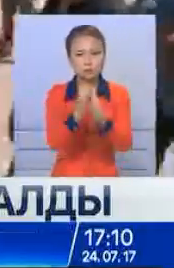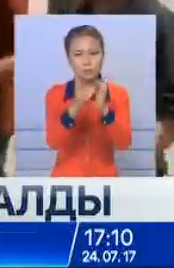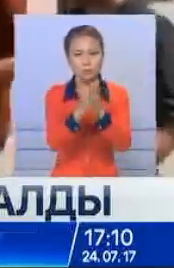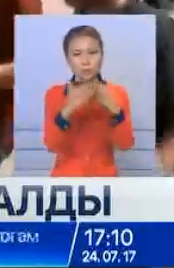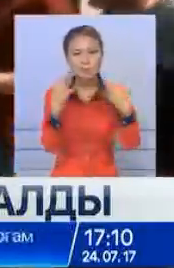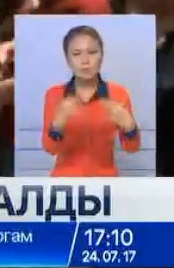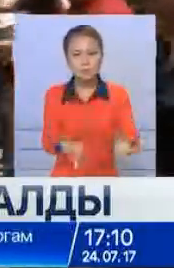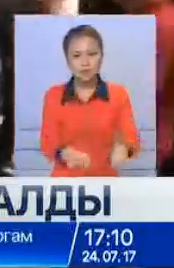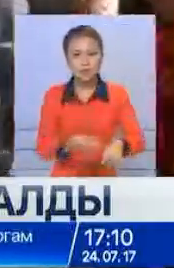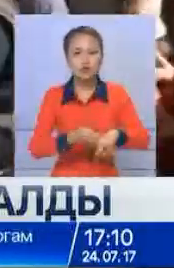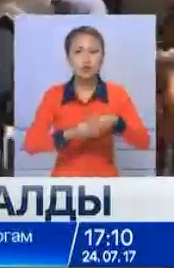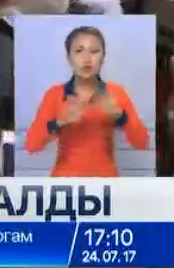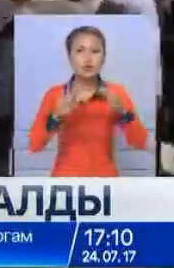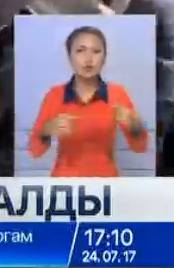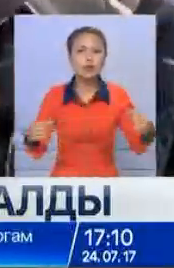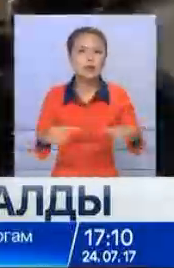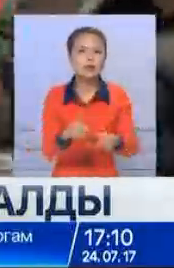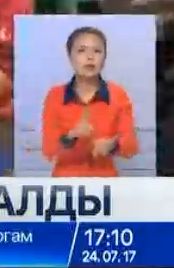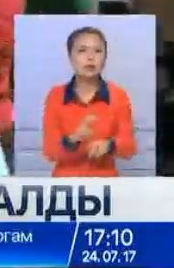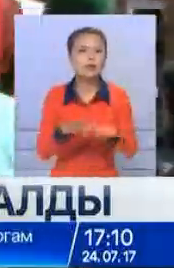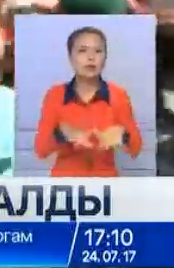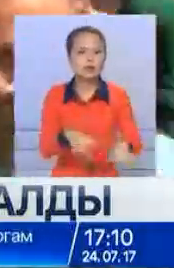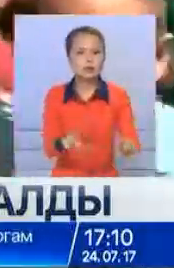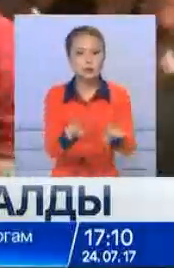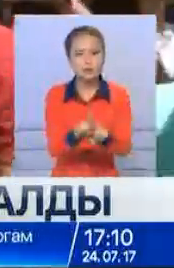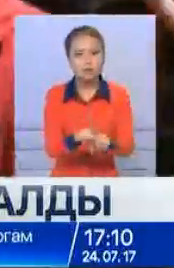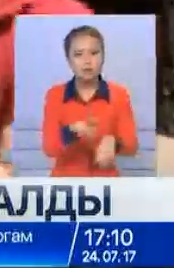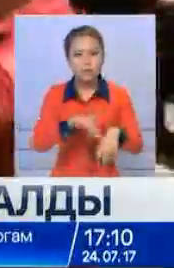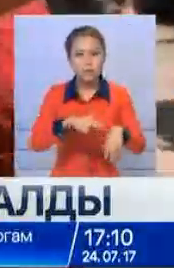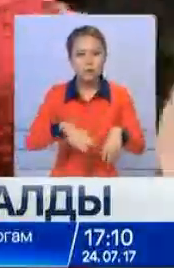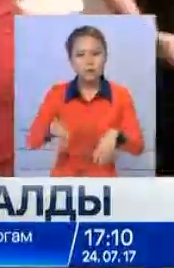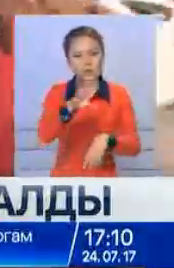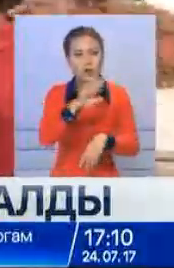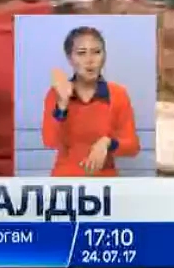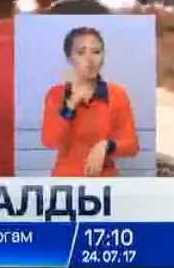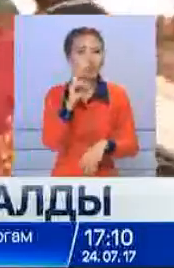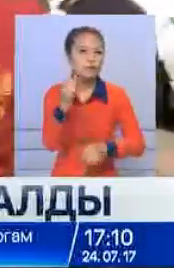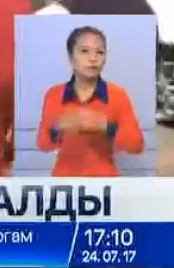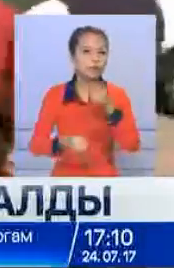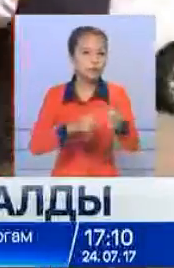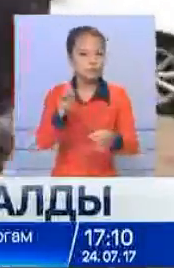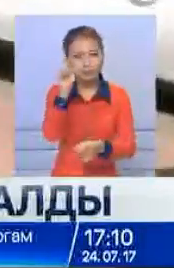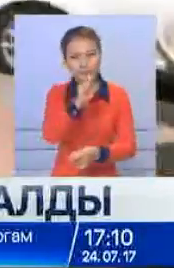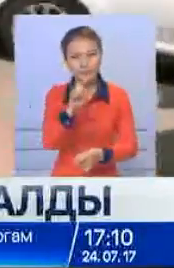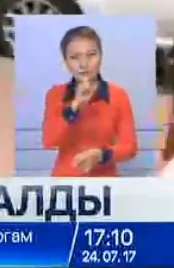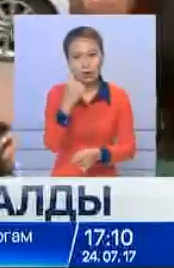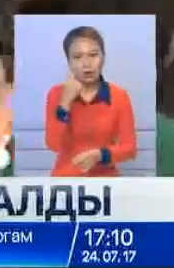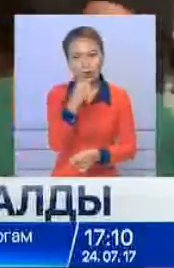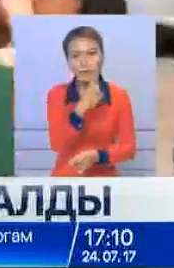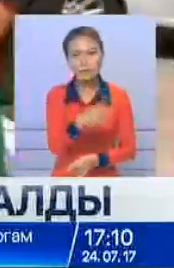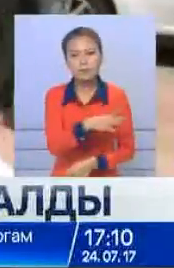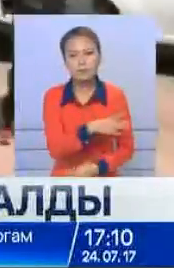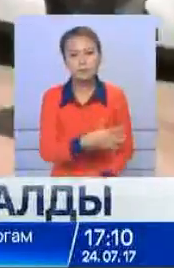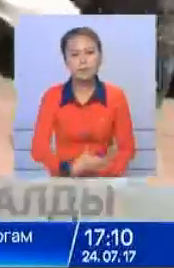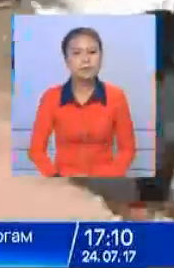босатылуын талап етіп отыр. Ереуілге шыққандарды тарату үшін тәртіп сақшылары оларды сумен атқылап, көз жасаурататын газ шашты.